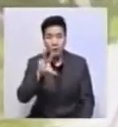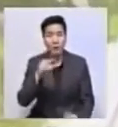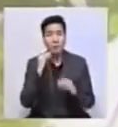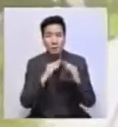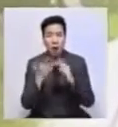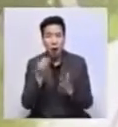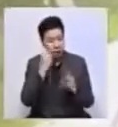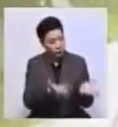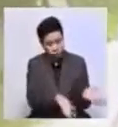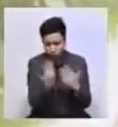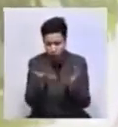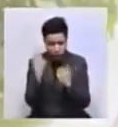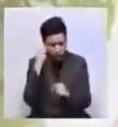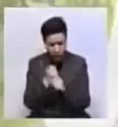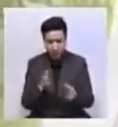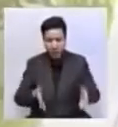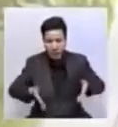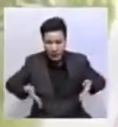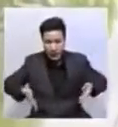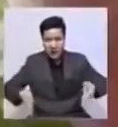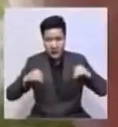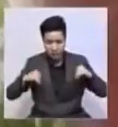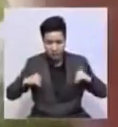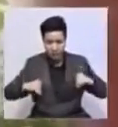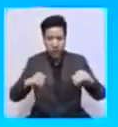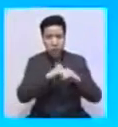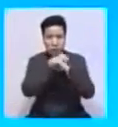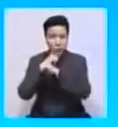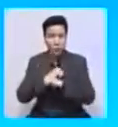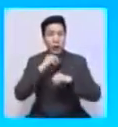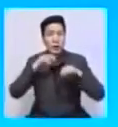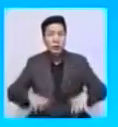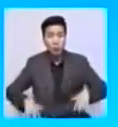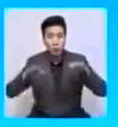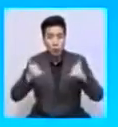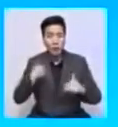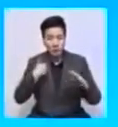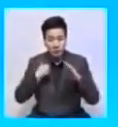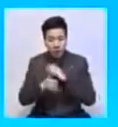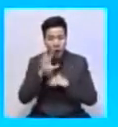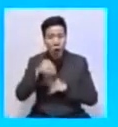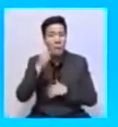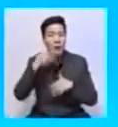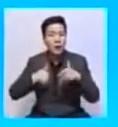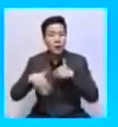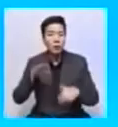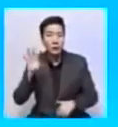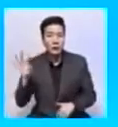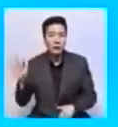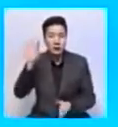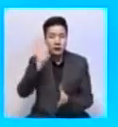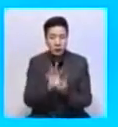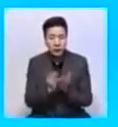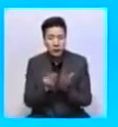ำเนินการขอคืนพื้นที่เพื่อดำเนินการก่อสร้างเขื่อนอย่างต่อเนื่องโดยการลงพื้นที่ในครั้งนี้นะครับเป็นการนำเอาชาวบ้านจาก4ชุมชน